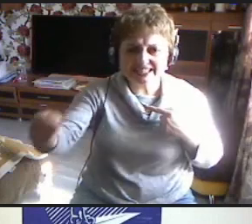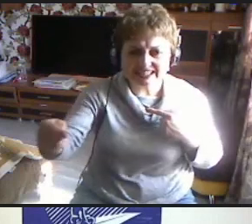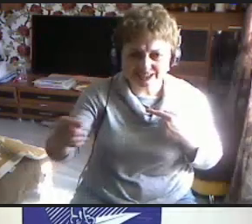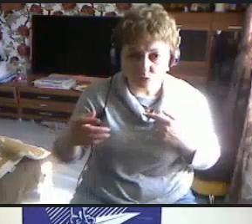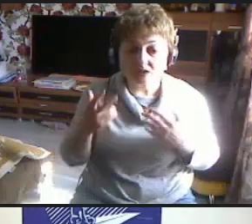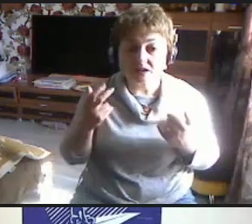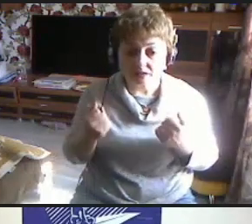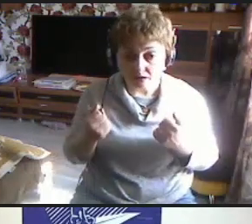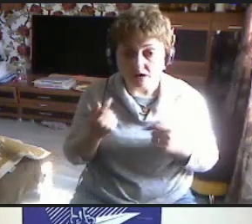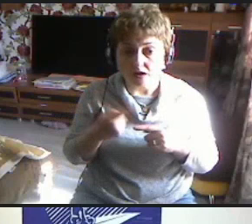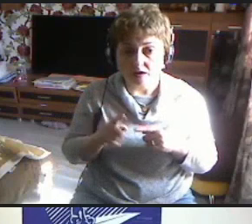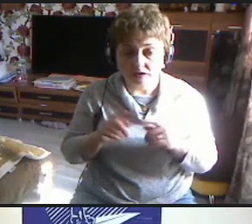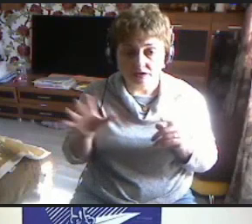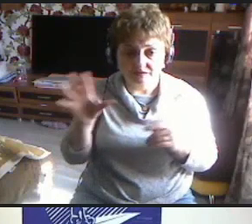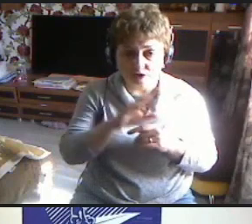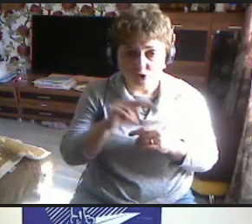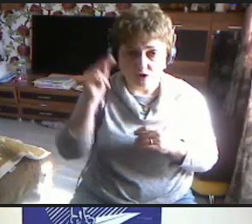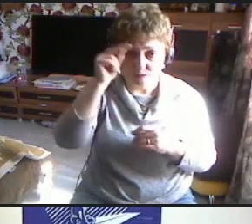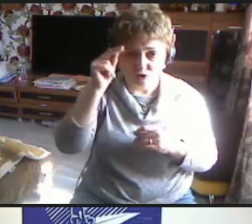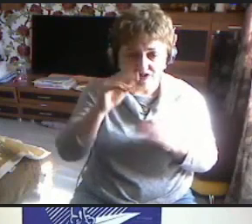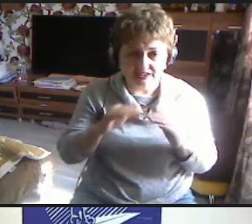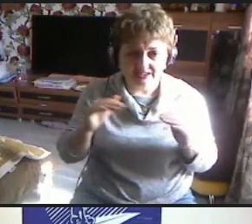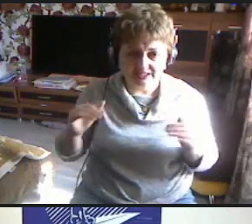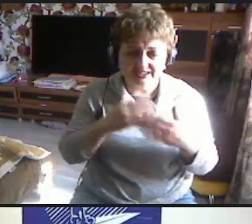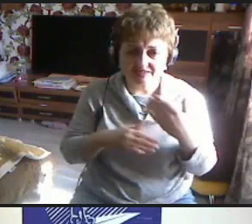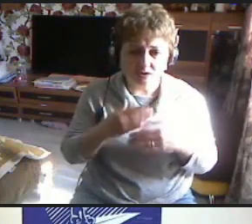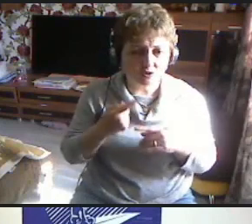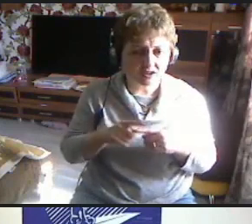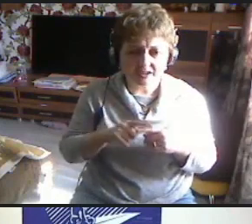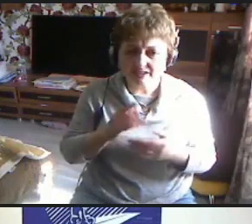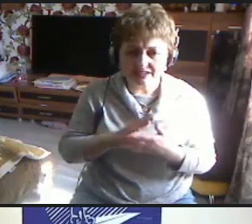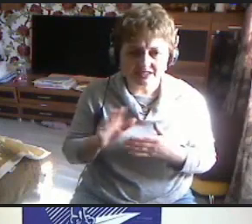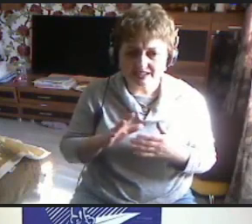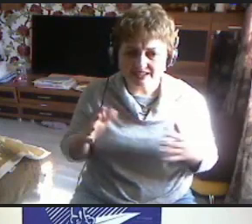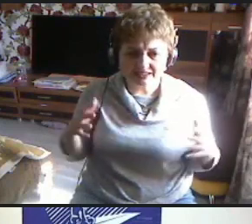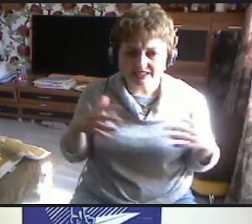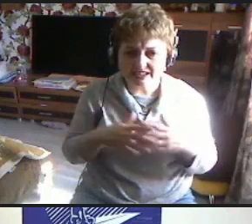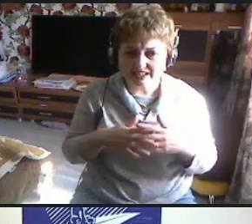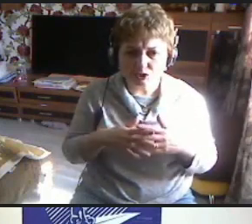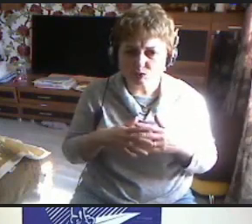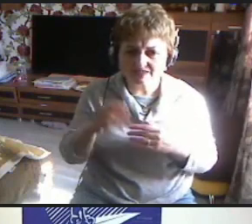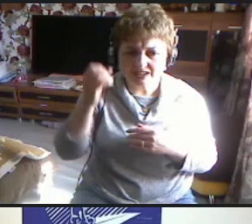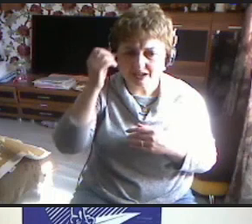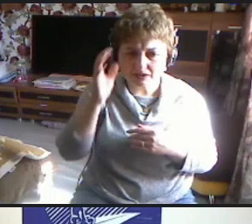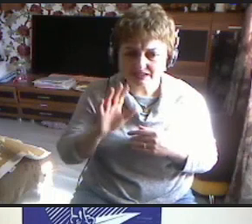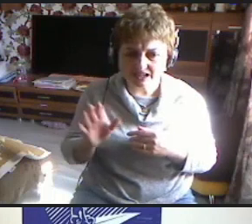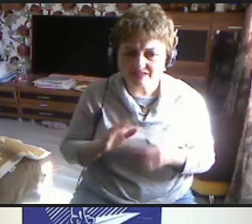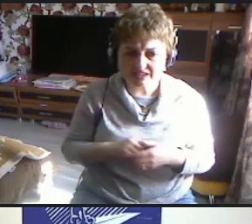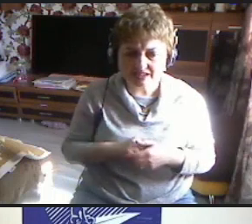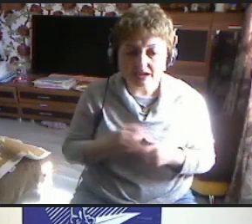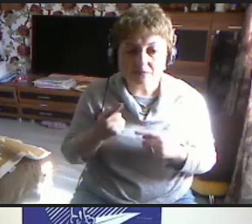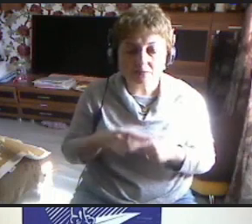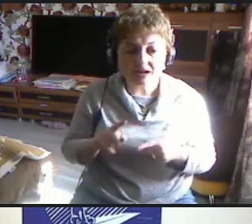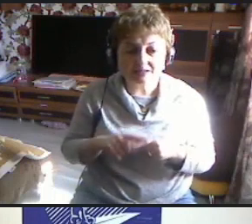все обучение детей с инвалидностью, но это не есть инклюзивное образование. Поэтому здесь тоже